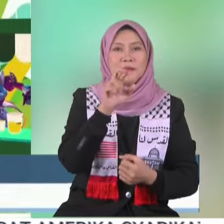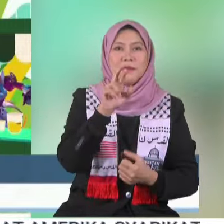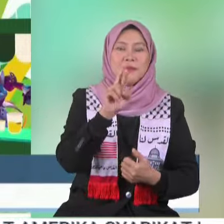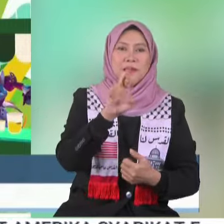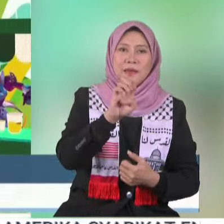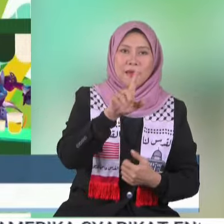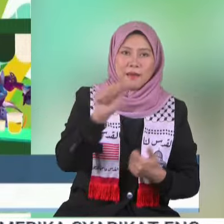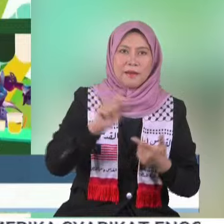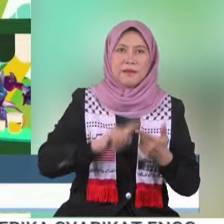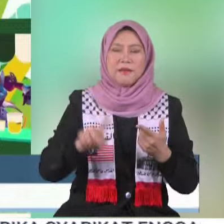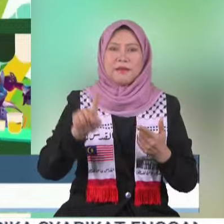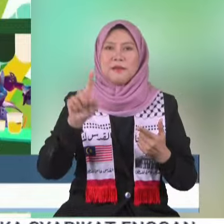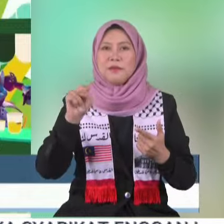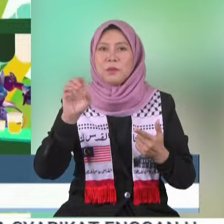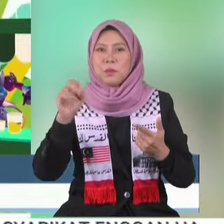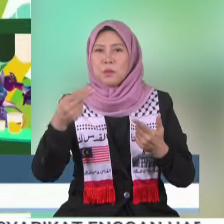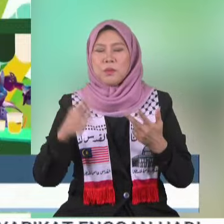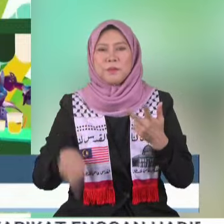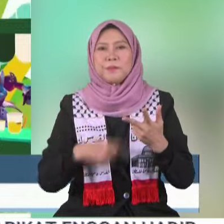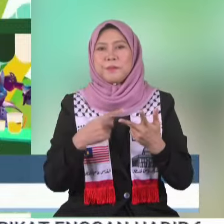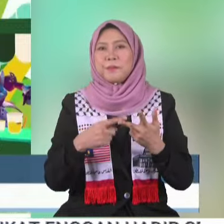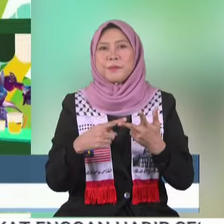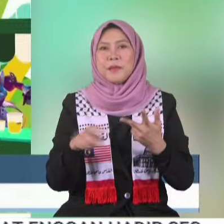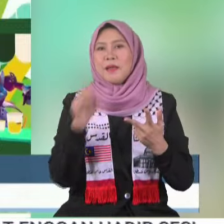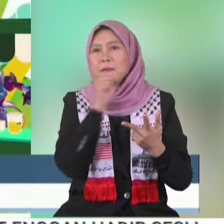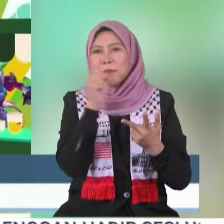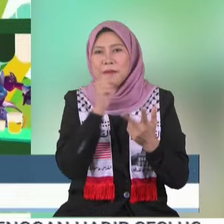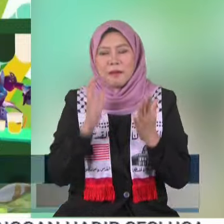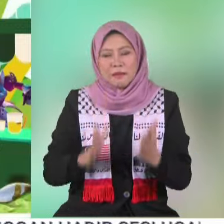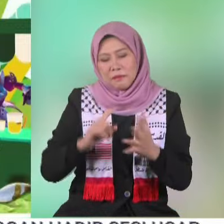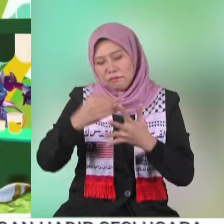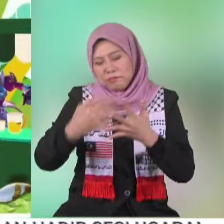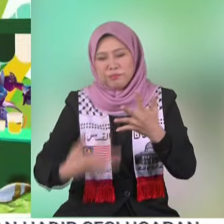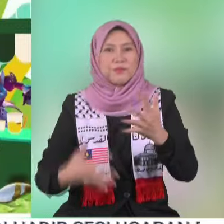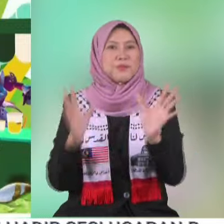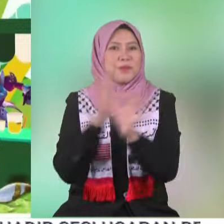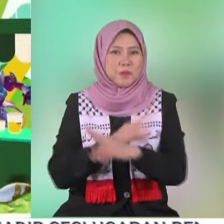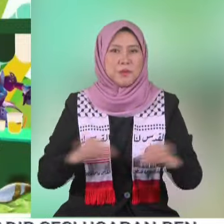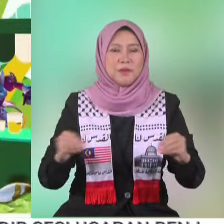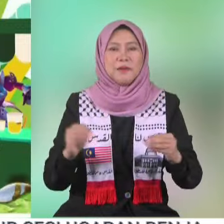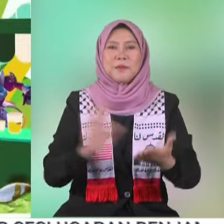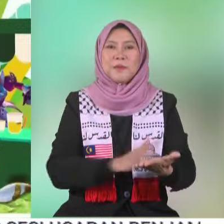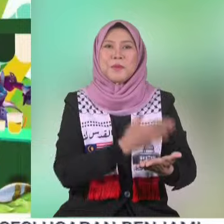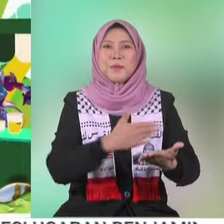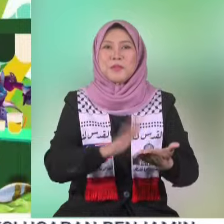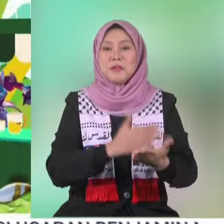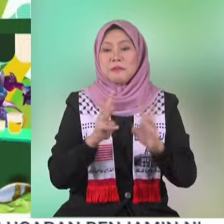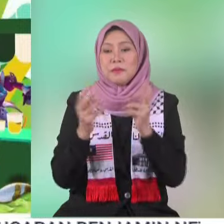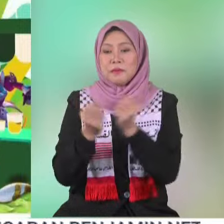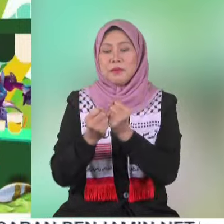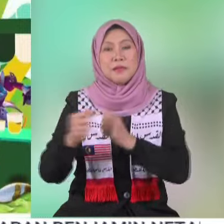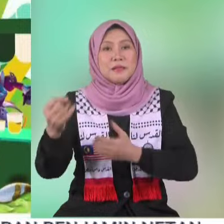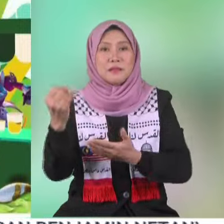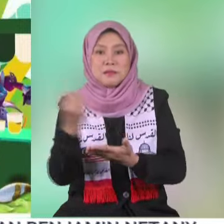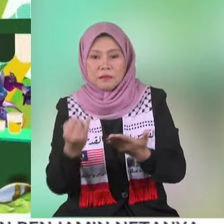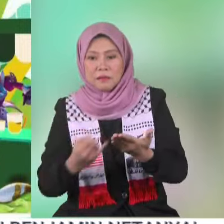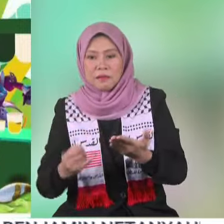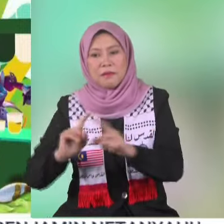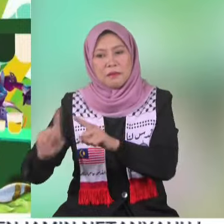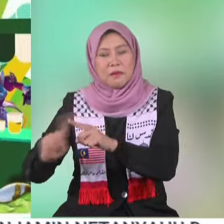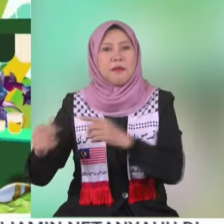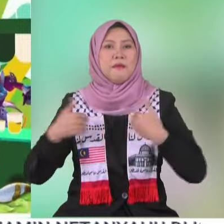Hujan, Insomniac, Midnight Physic serta artis tempatan Sarawak. Selain muzik, bengkel seni dan aktiviti interaktif, terdapat